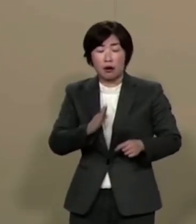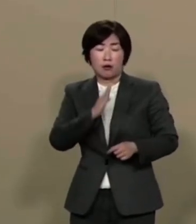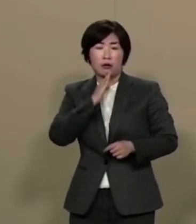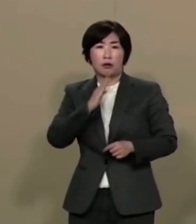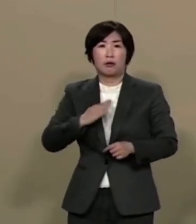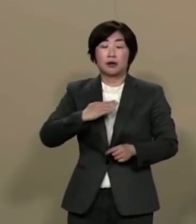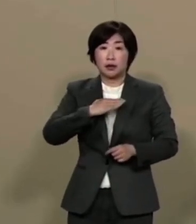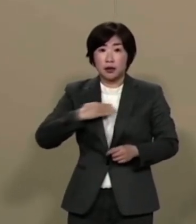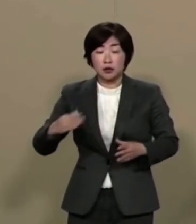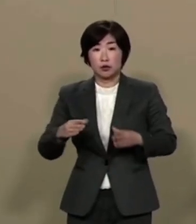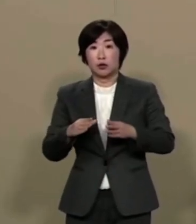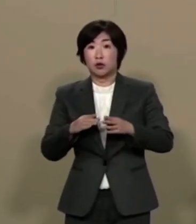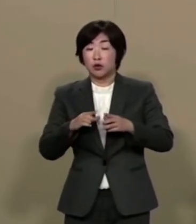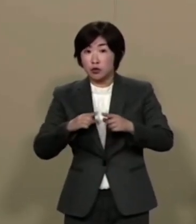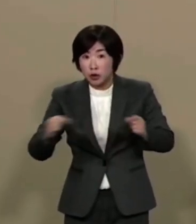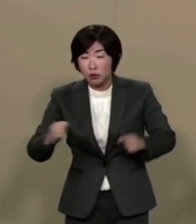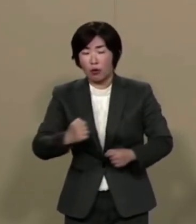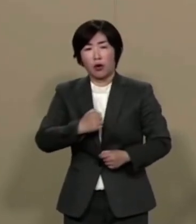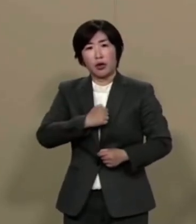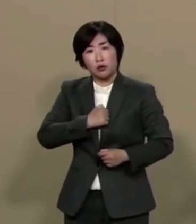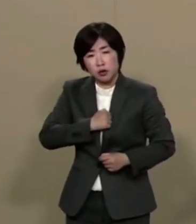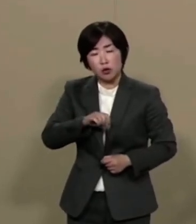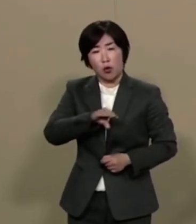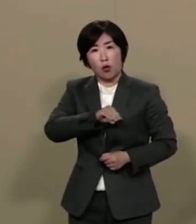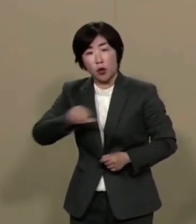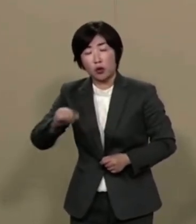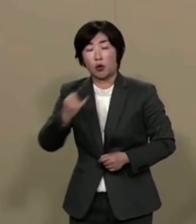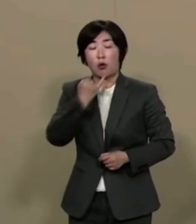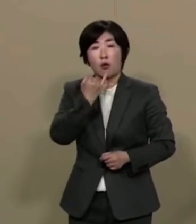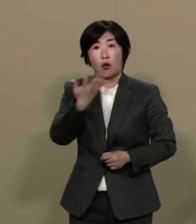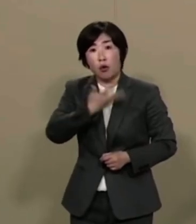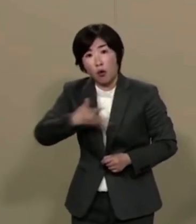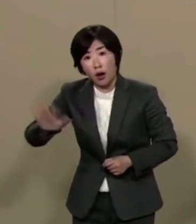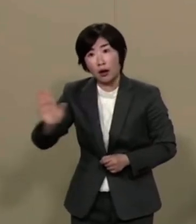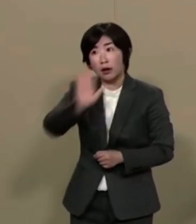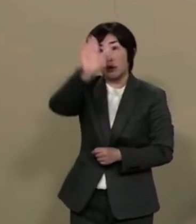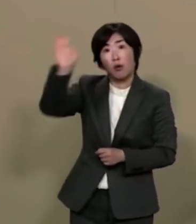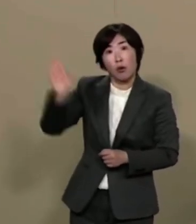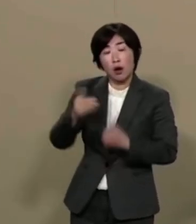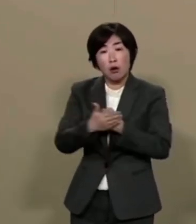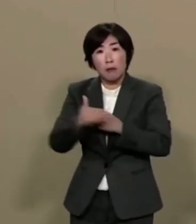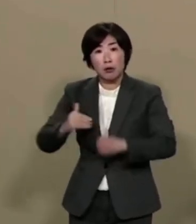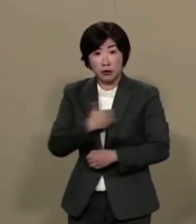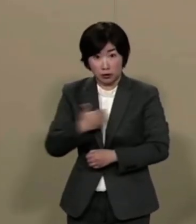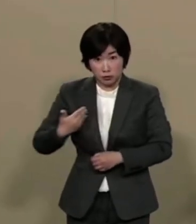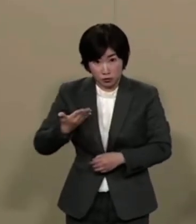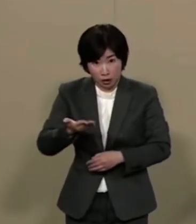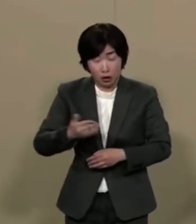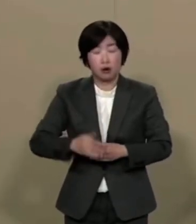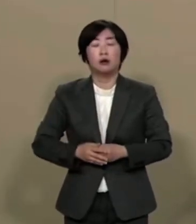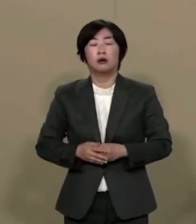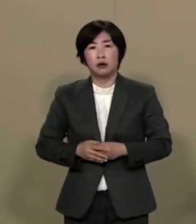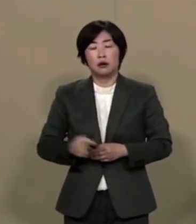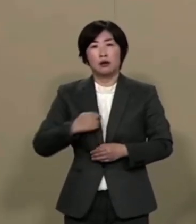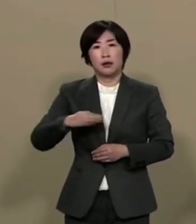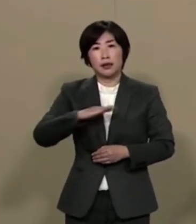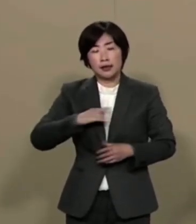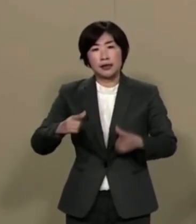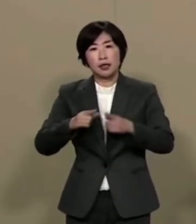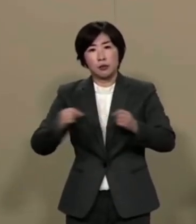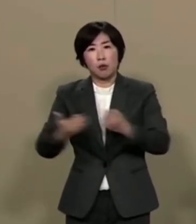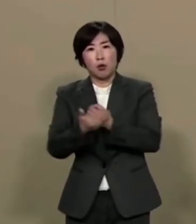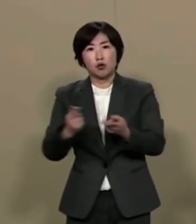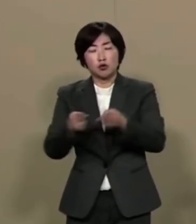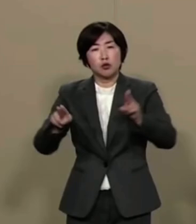私たちの国を国民の命を領土を領解を領空を守ることができるんでしょうか私たち日本保守党は